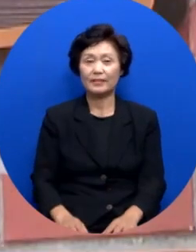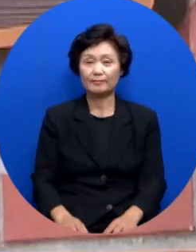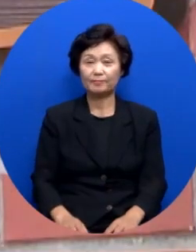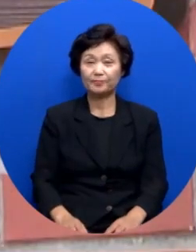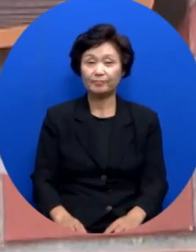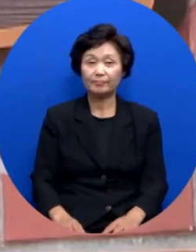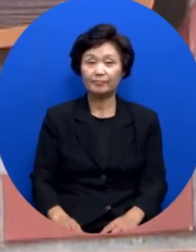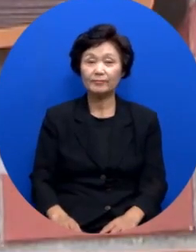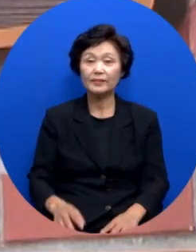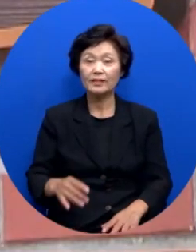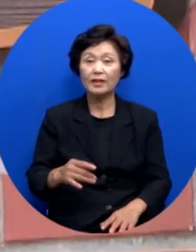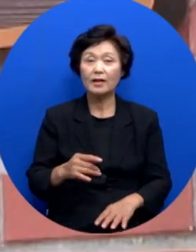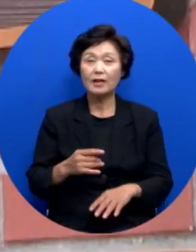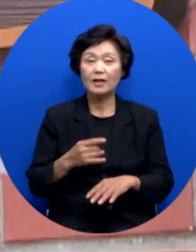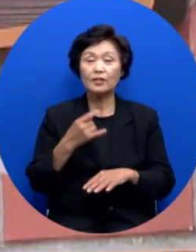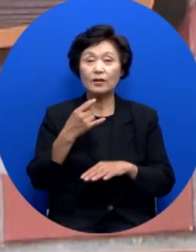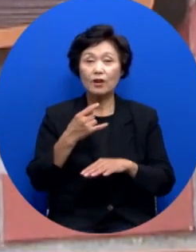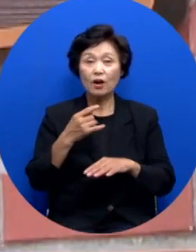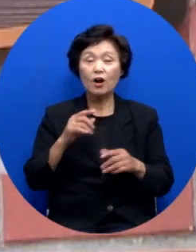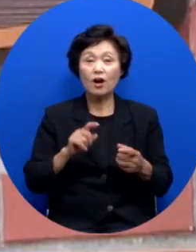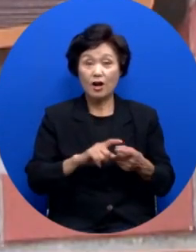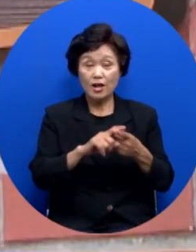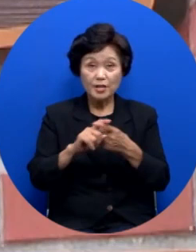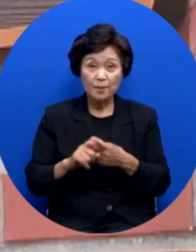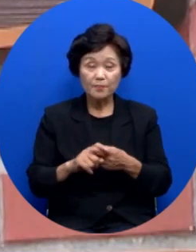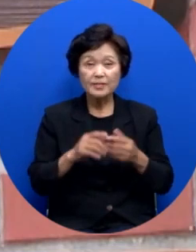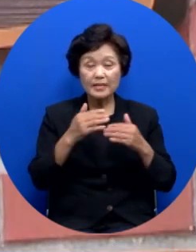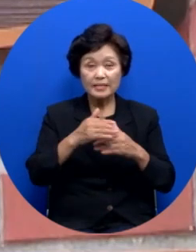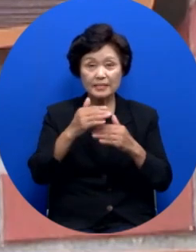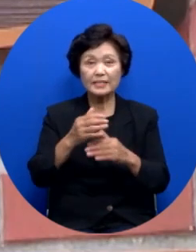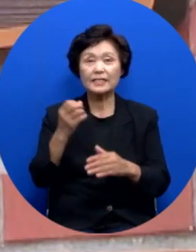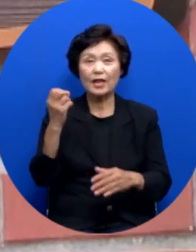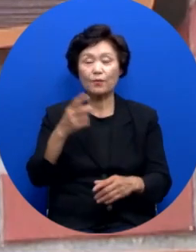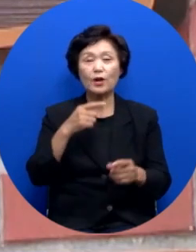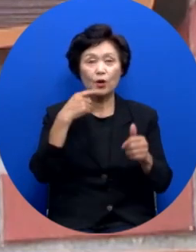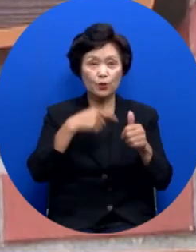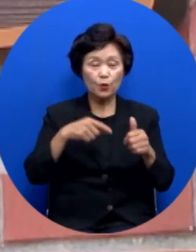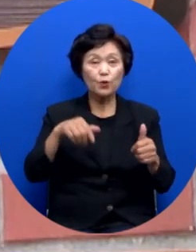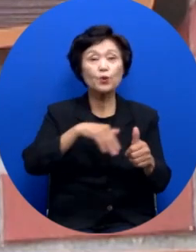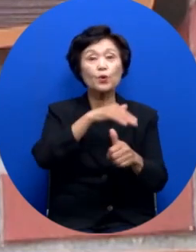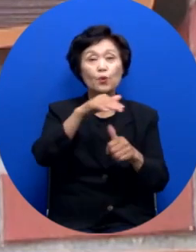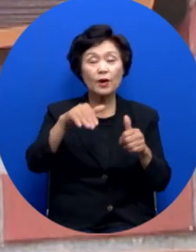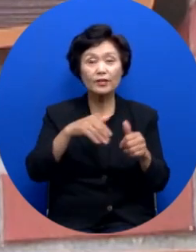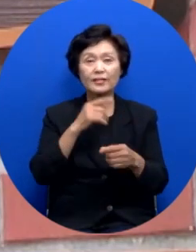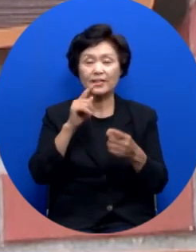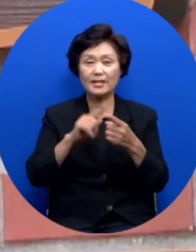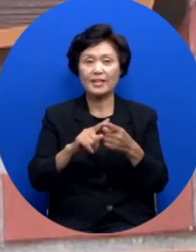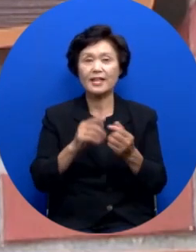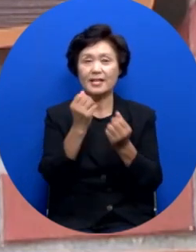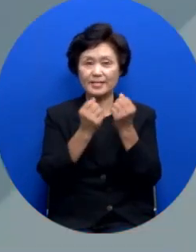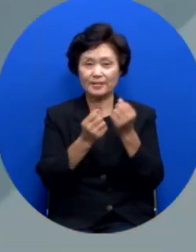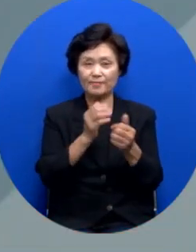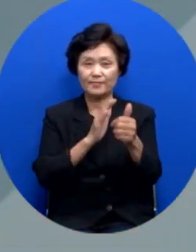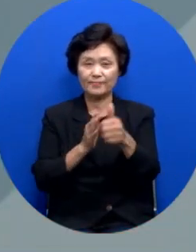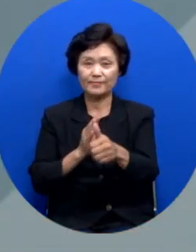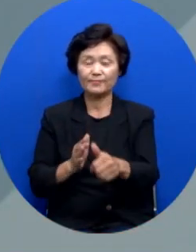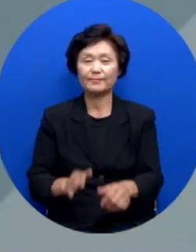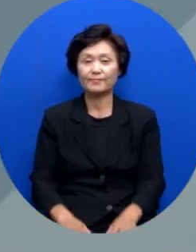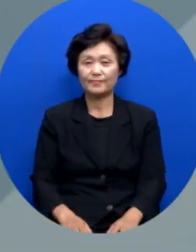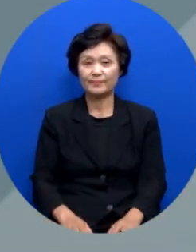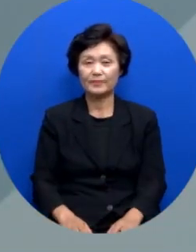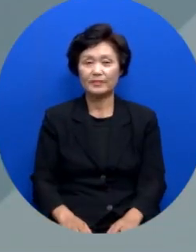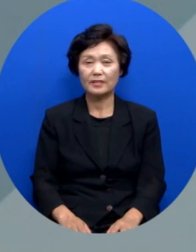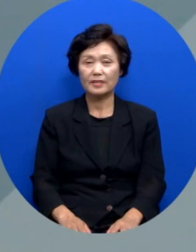의성탐리교회와 협력하고 있으시죠? 네네. 협력 진행 과정과 지역 교육 환경에 미친 영향에 대해서 말씀해 주십시오. 네,